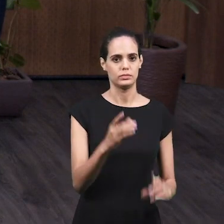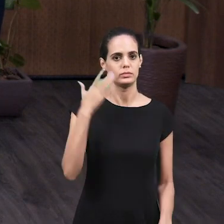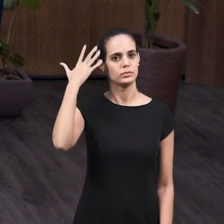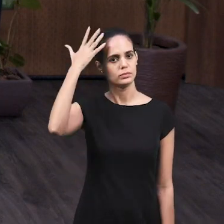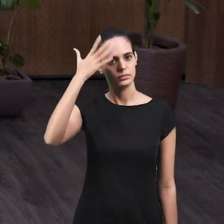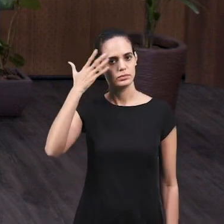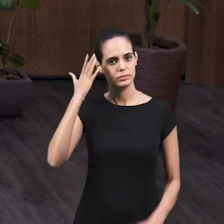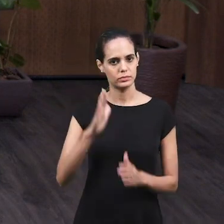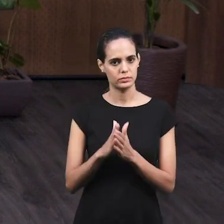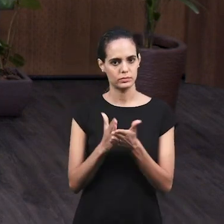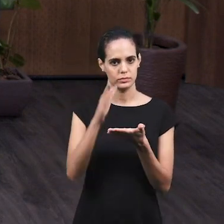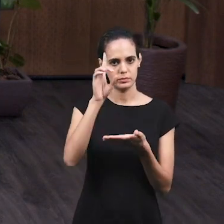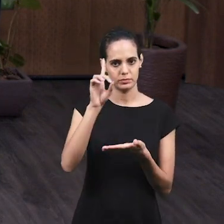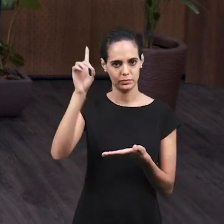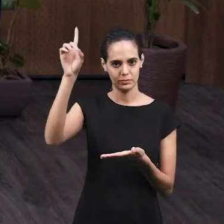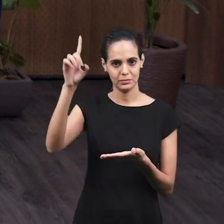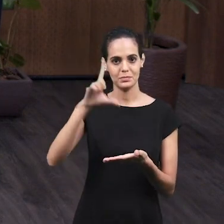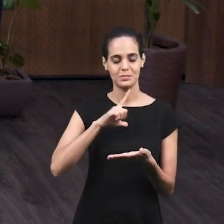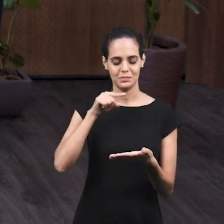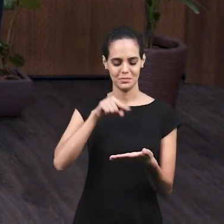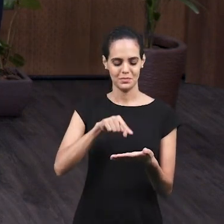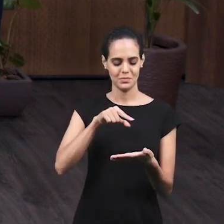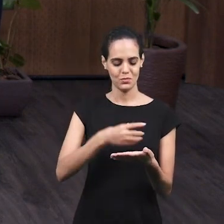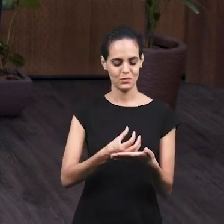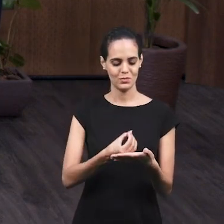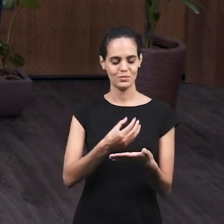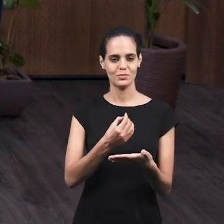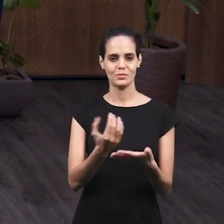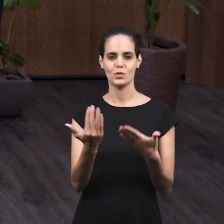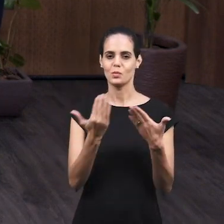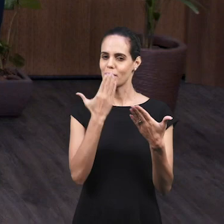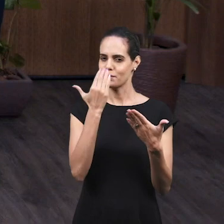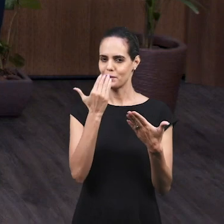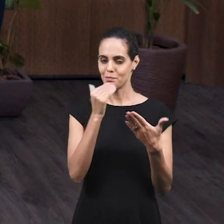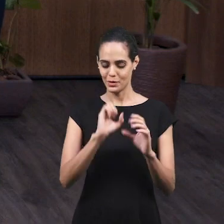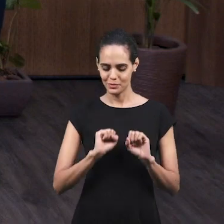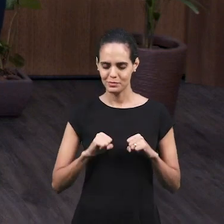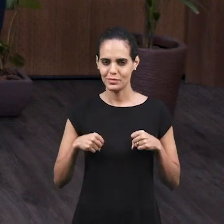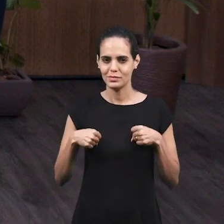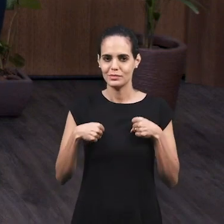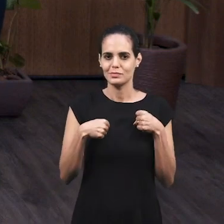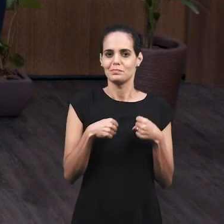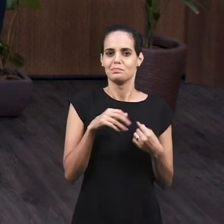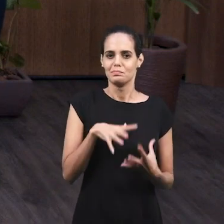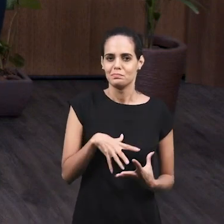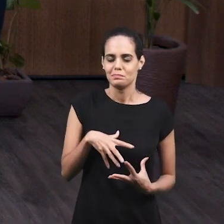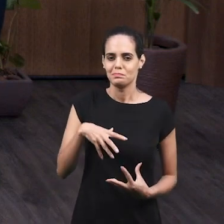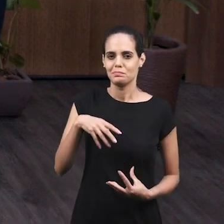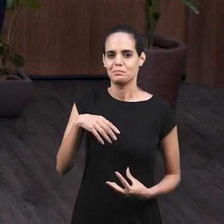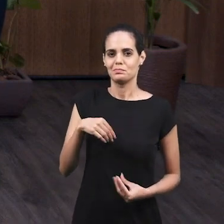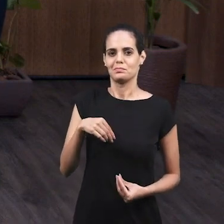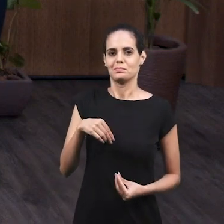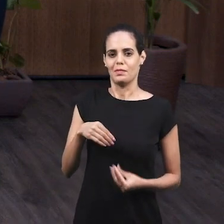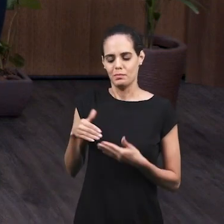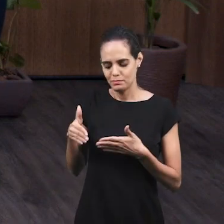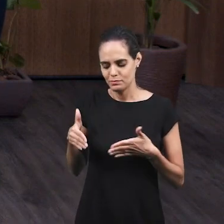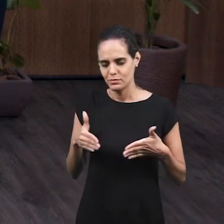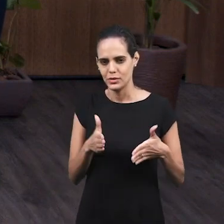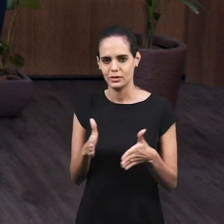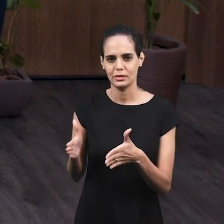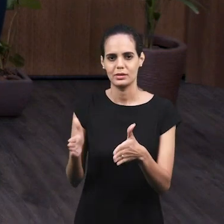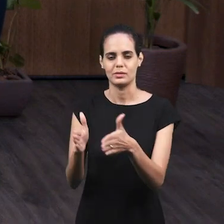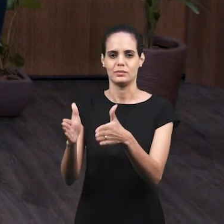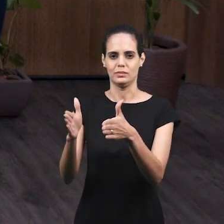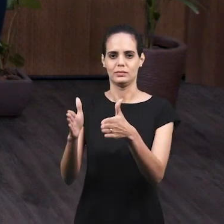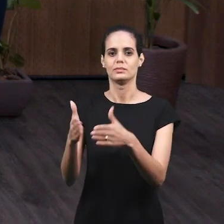bien affermi dans la doctrine de la parole révélée est toute la nourriture, toute la provision